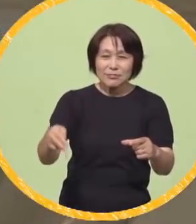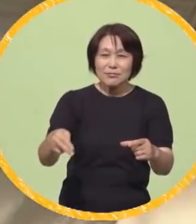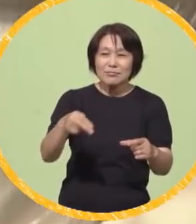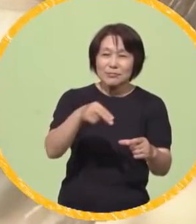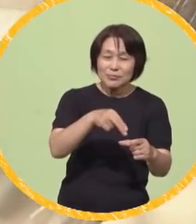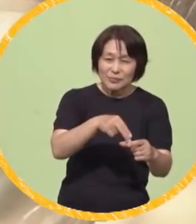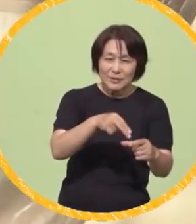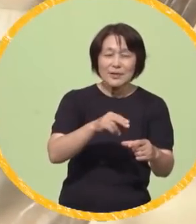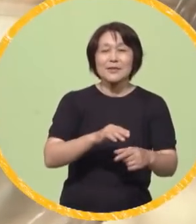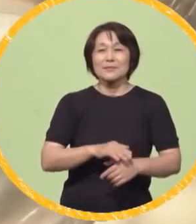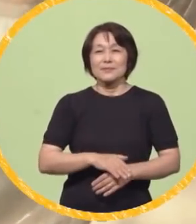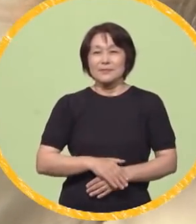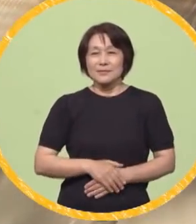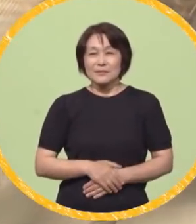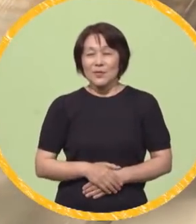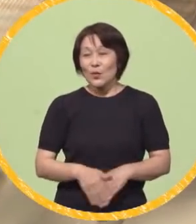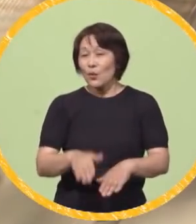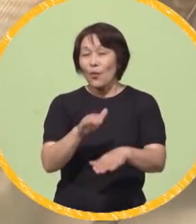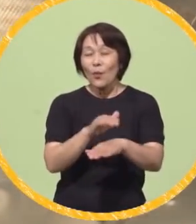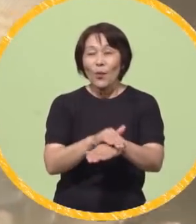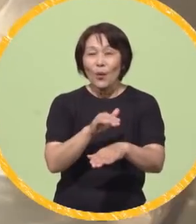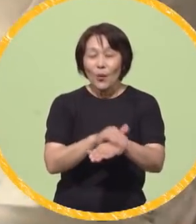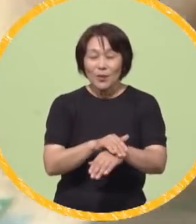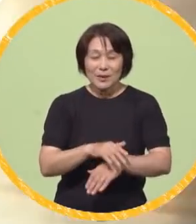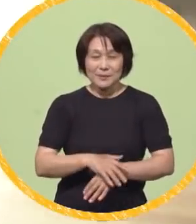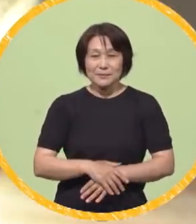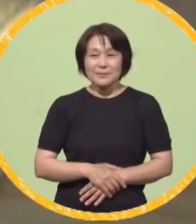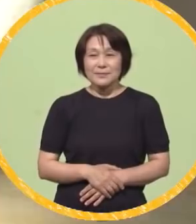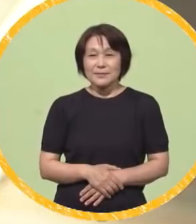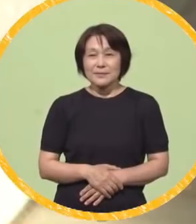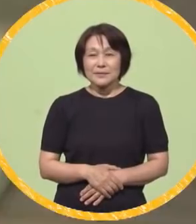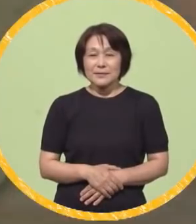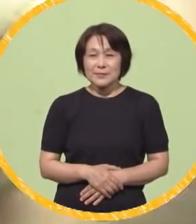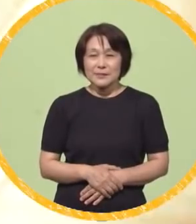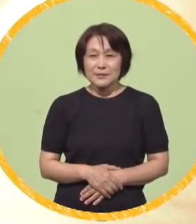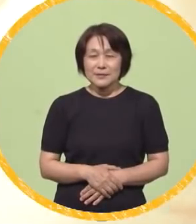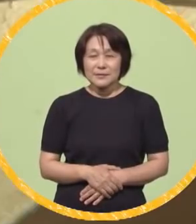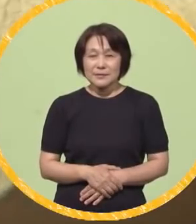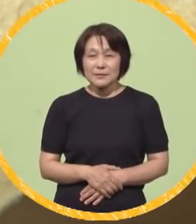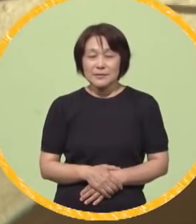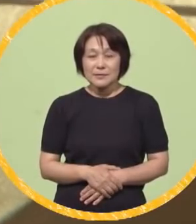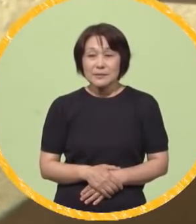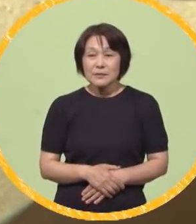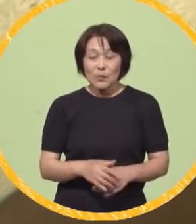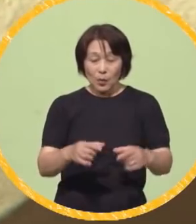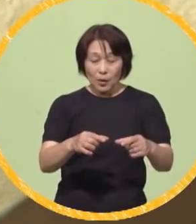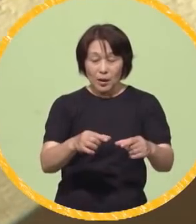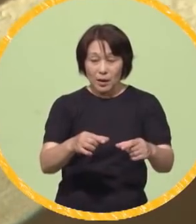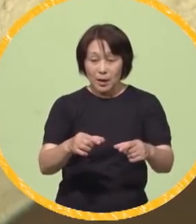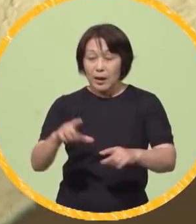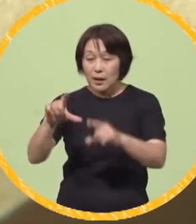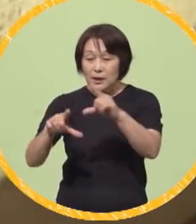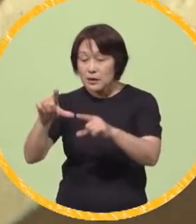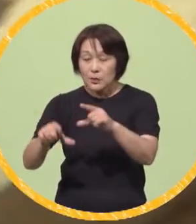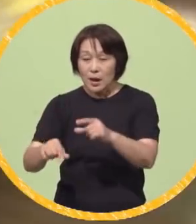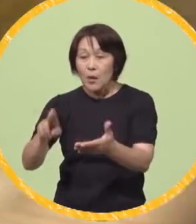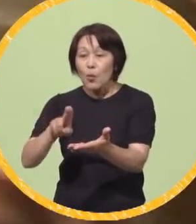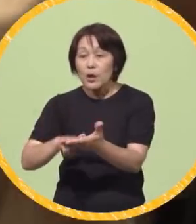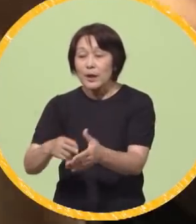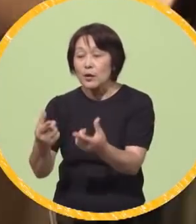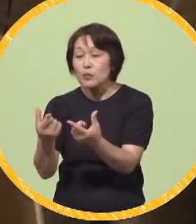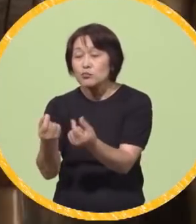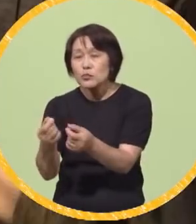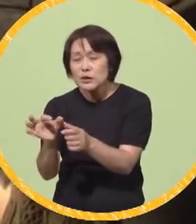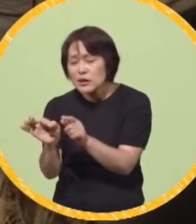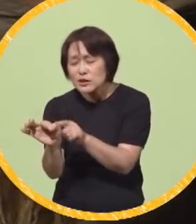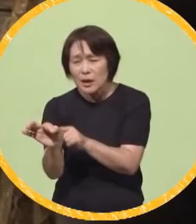からピンセットで乗せていくの。 乗せていくんです よ。すごい。 パーツは決まってるのであとは好みで乗せていくだけな